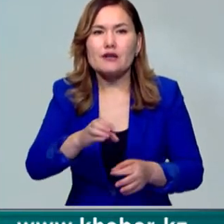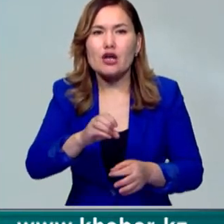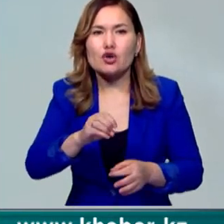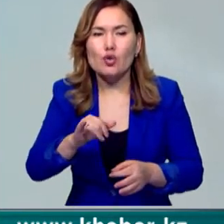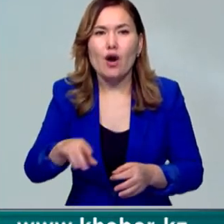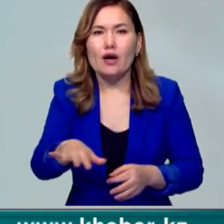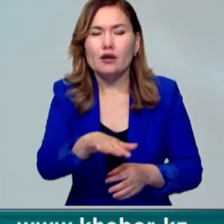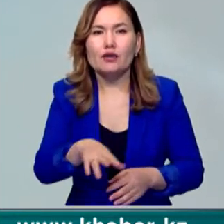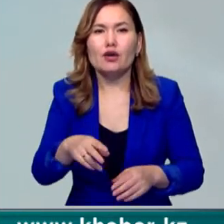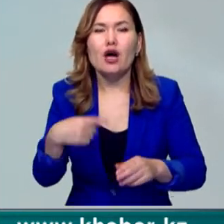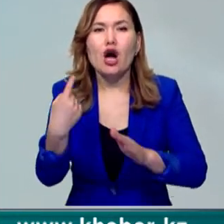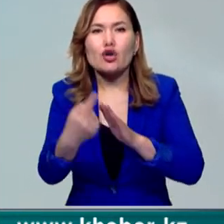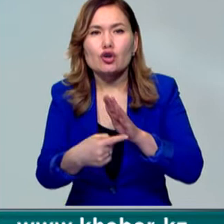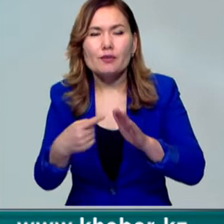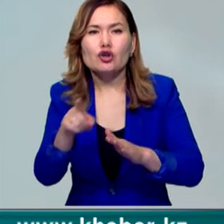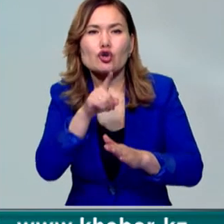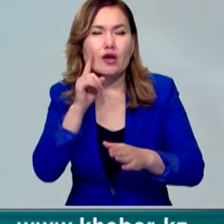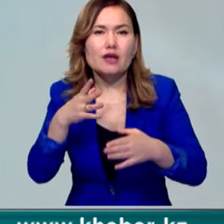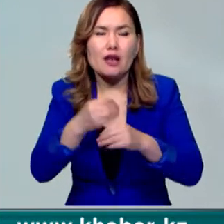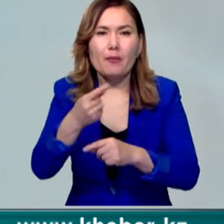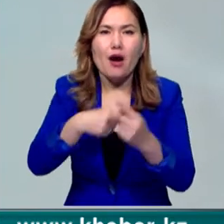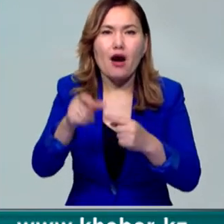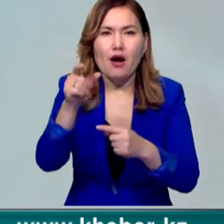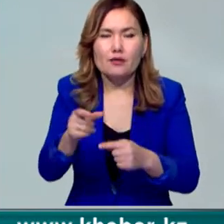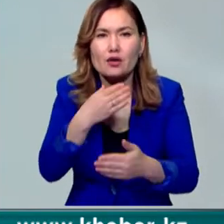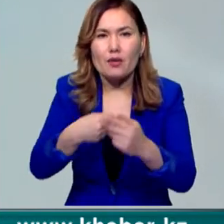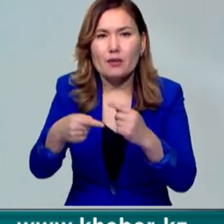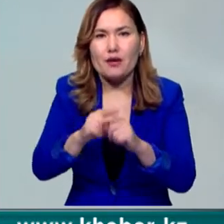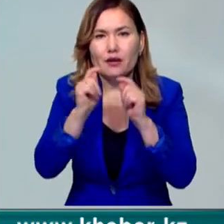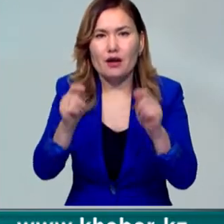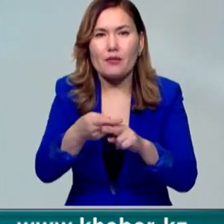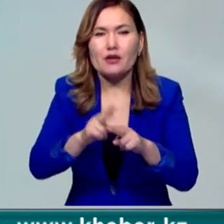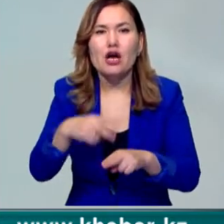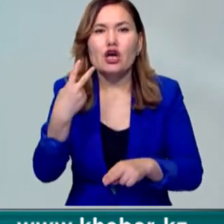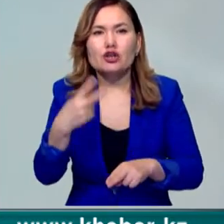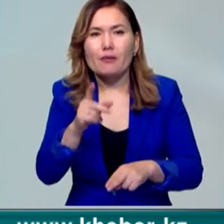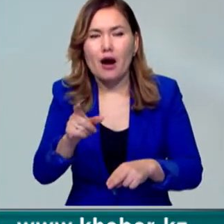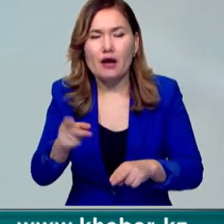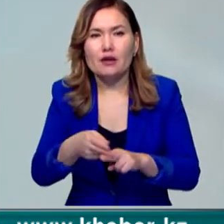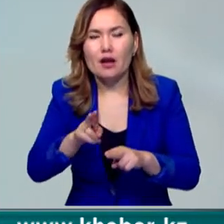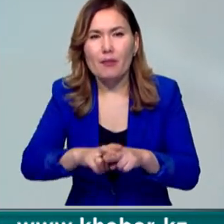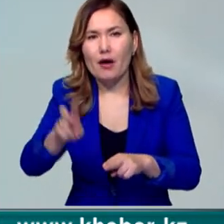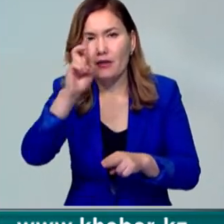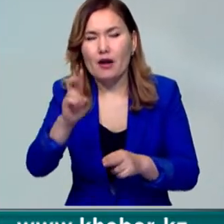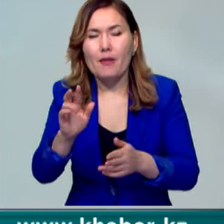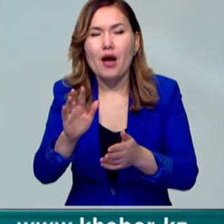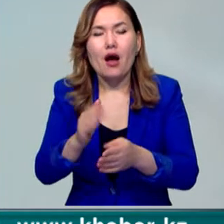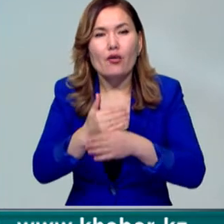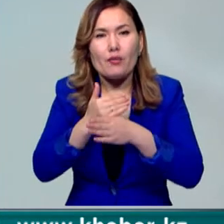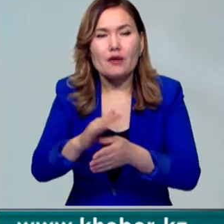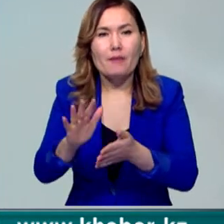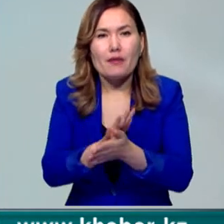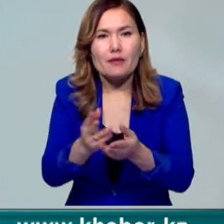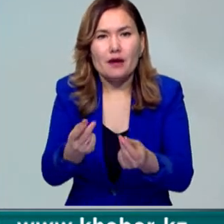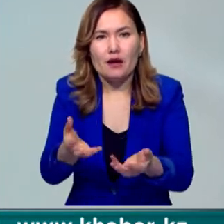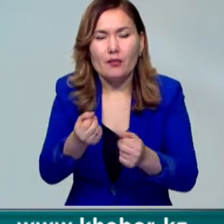Сарысу ауданында жұмыссыз жастар кәсіпкерлікке бет бұра бастады. Жуырда 20 адам қайтарымсыз грант алып кәсіпкер атанды.